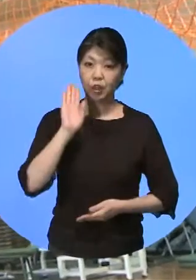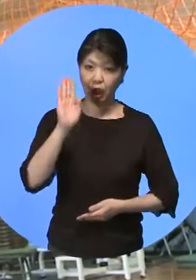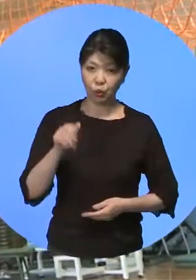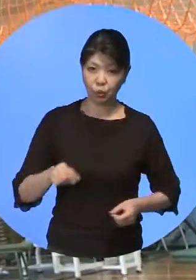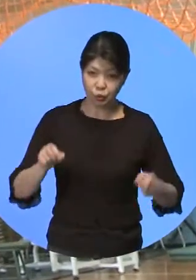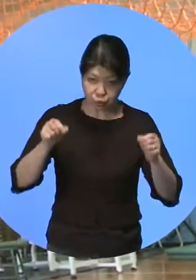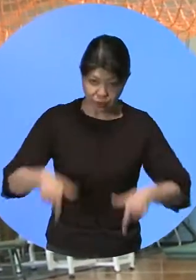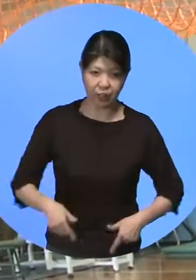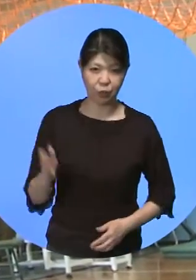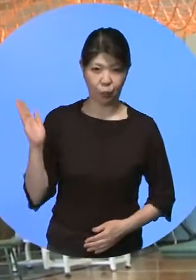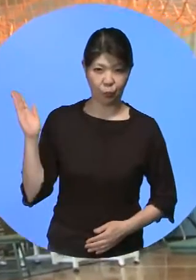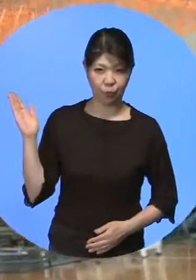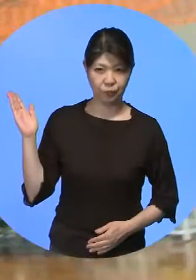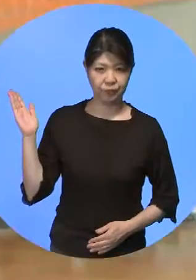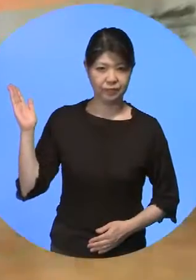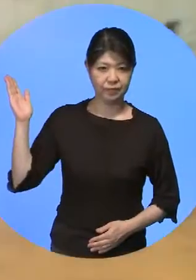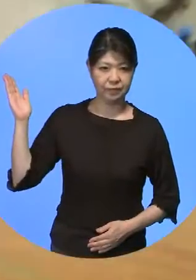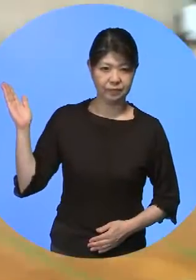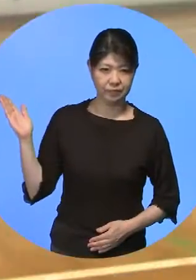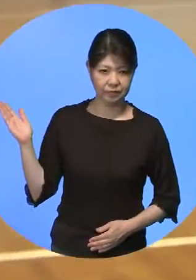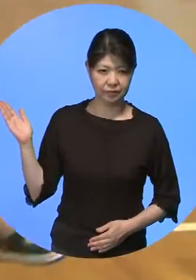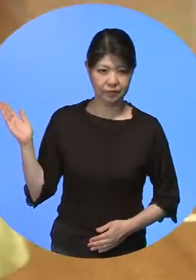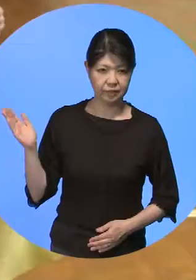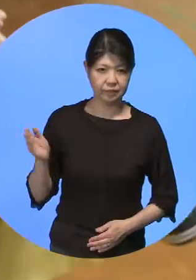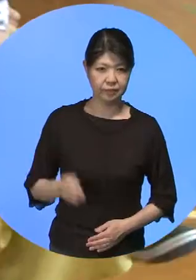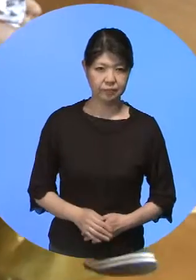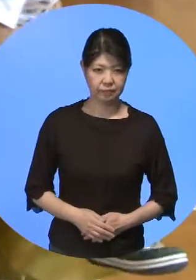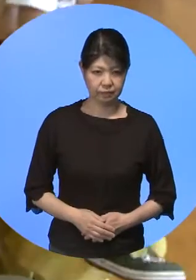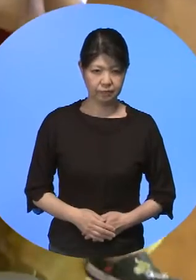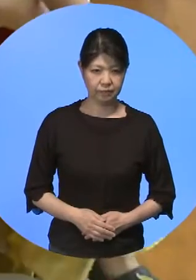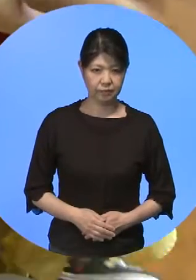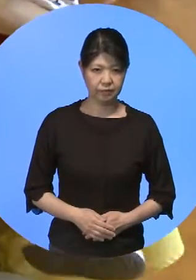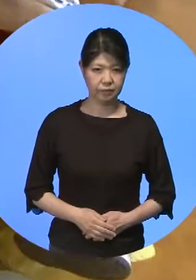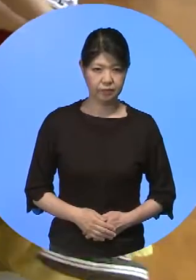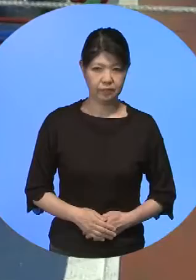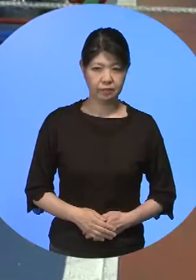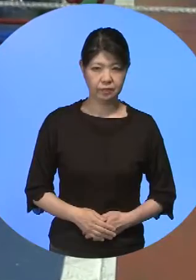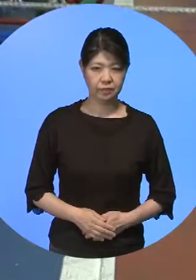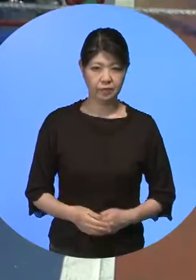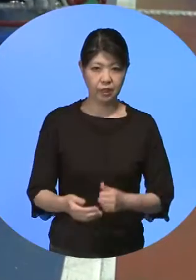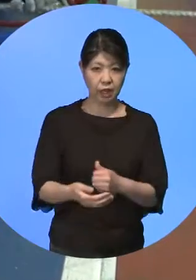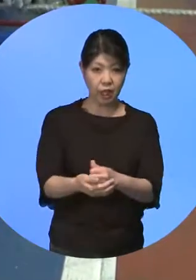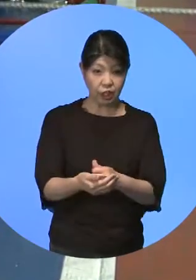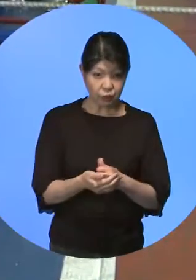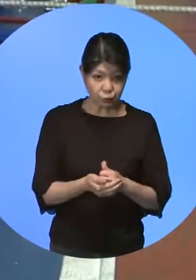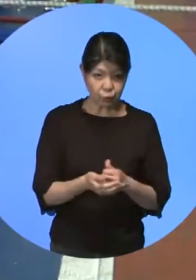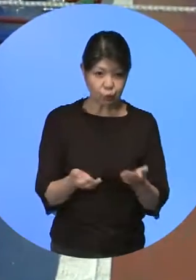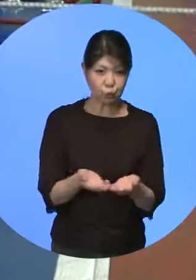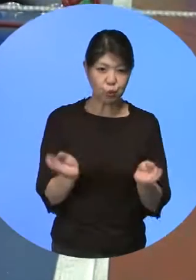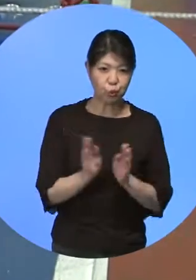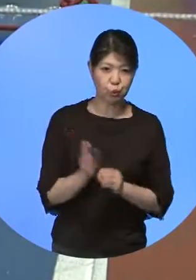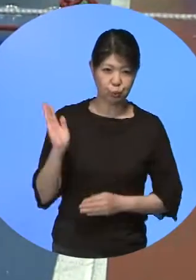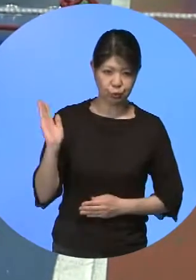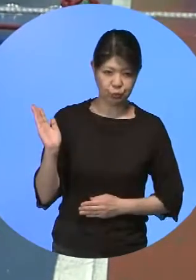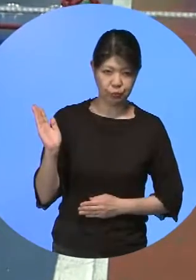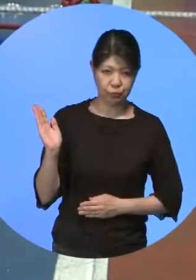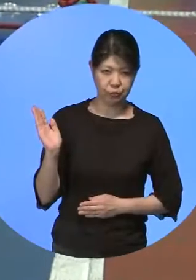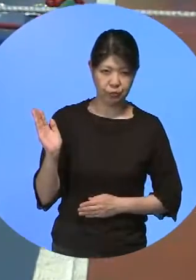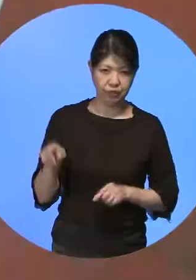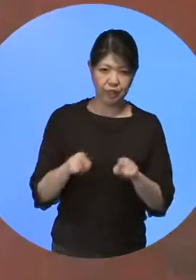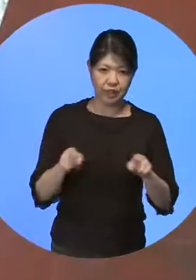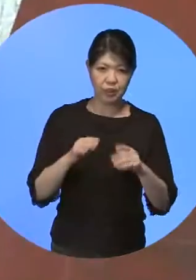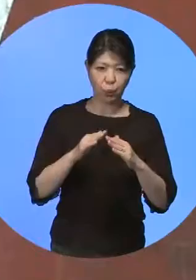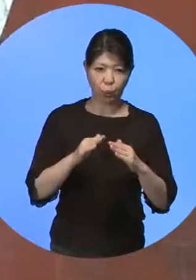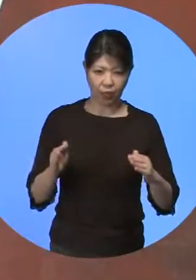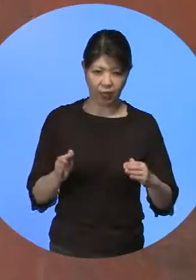容の説明が行われた後、訓練がスタート。消防本部警防救急室救助グ